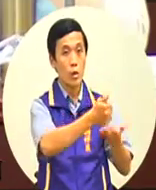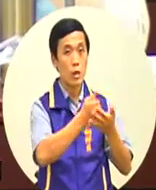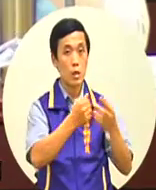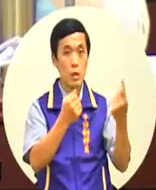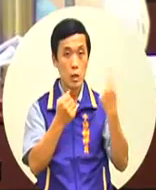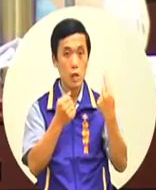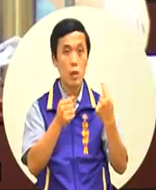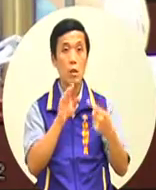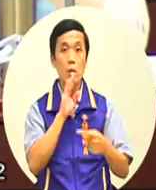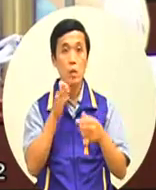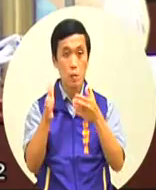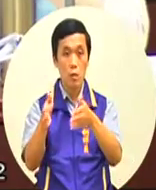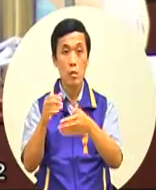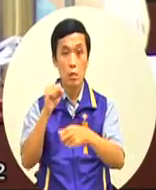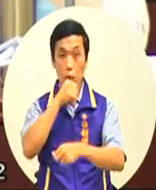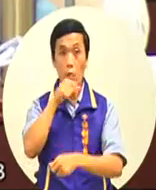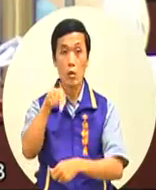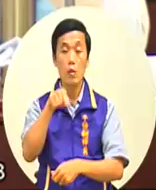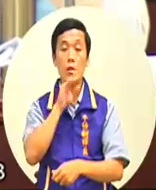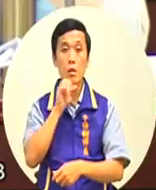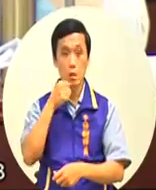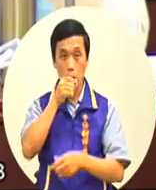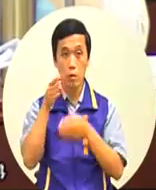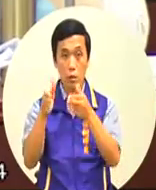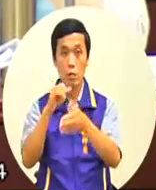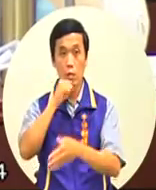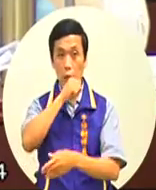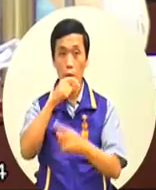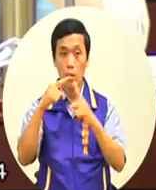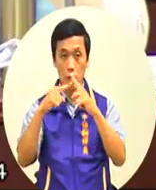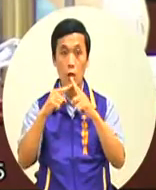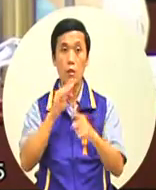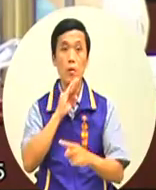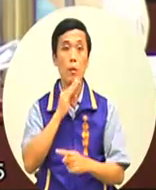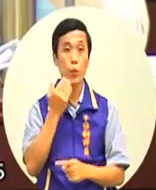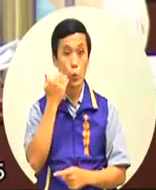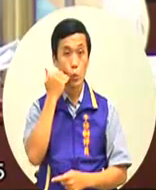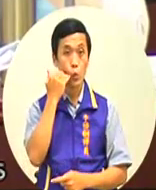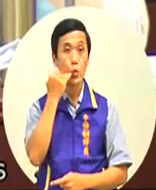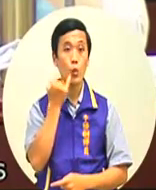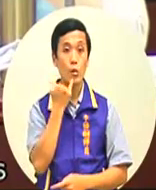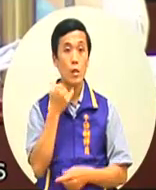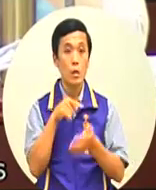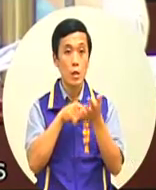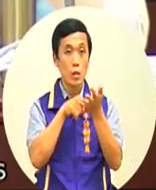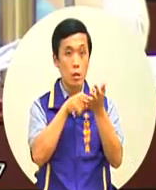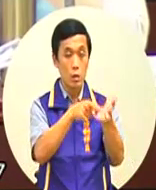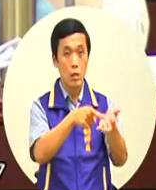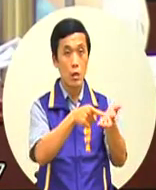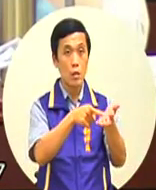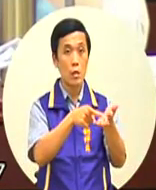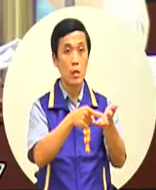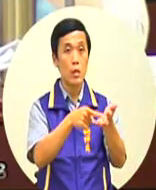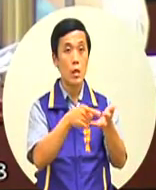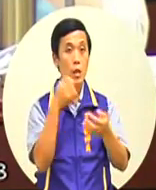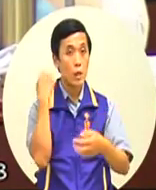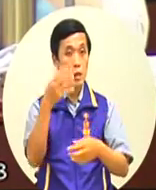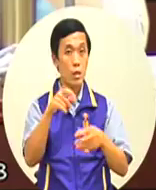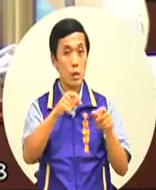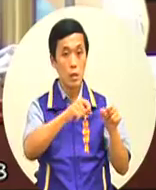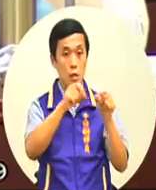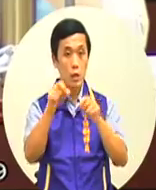人的部分。 台湾人较歹听啦，我只讲是别讲，是毋是如果可以申请我们新的移工，可不可